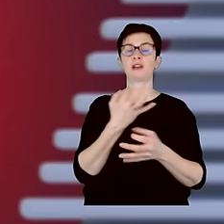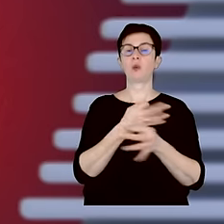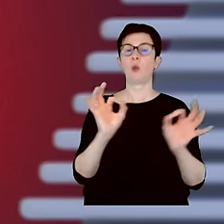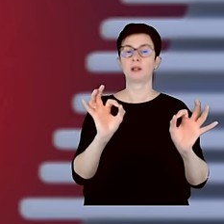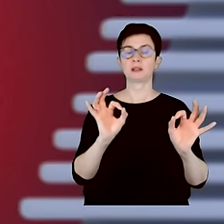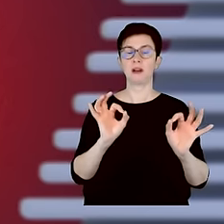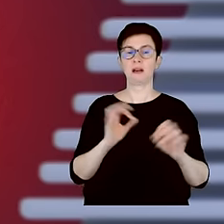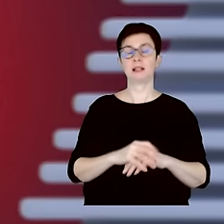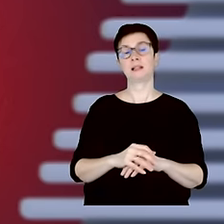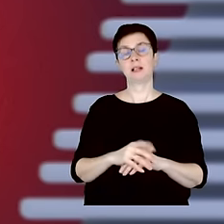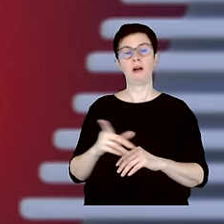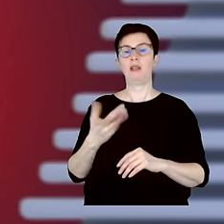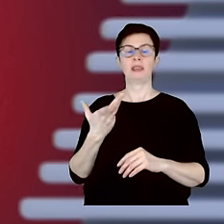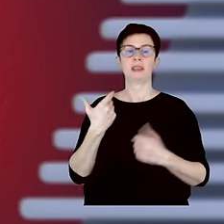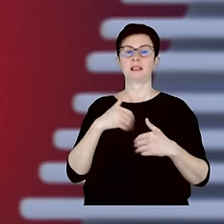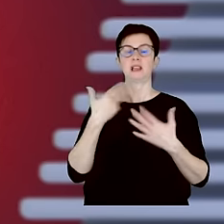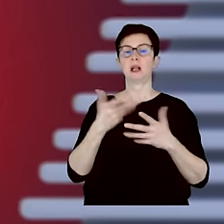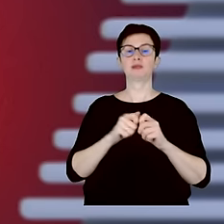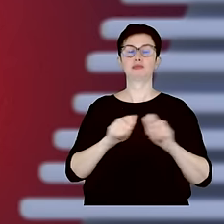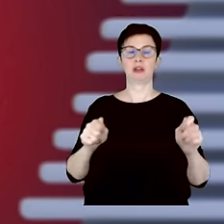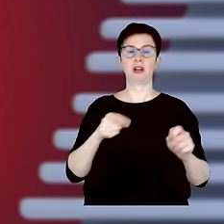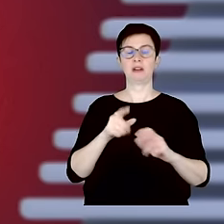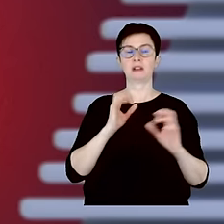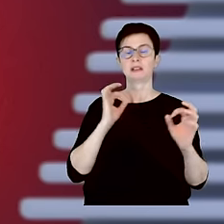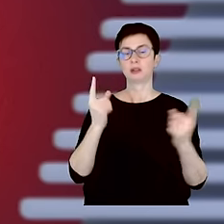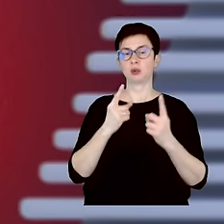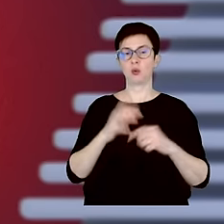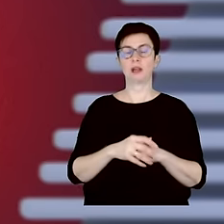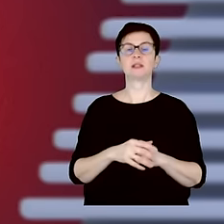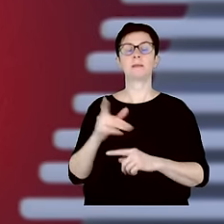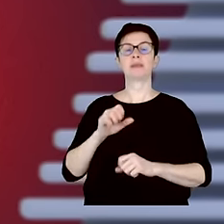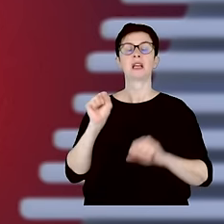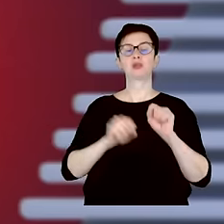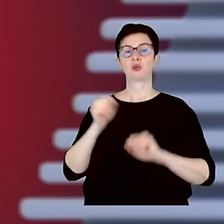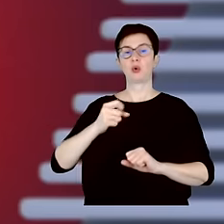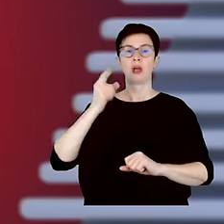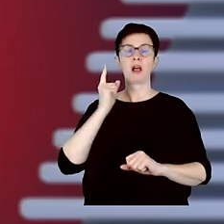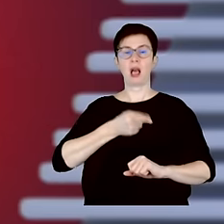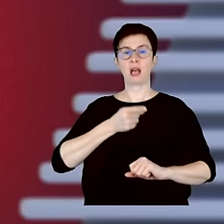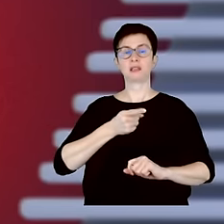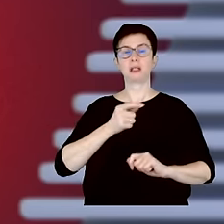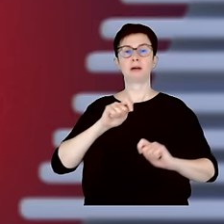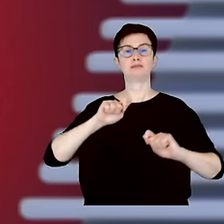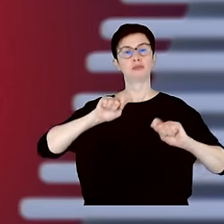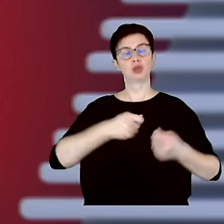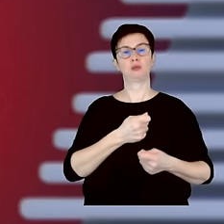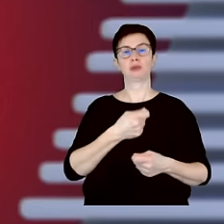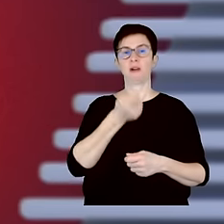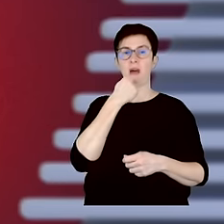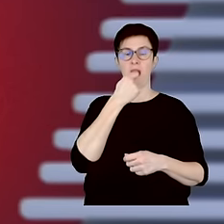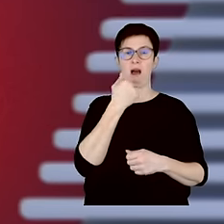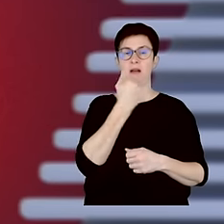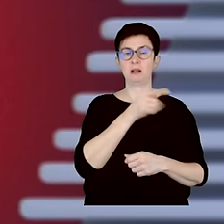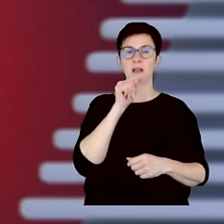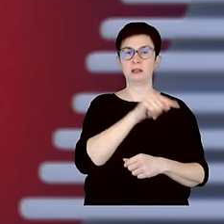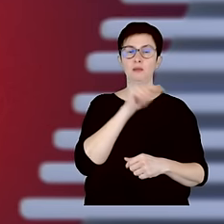To trzeba zestawić no, z dramatyczną informacją. Sąd nakazał przymusowe odżywianie pana posła